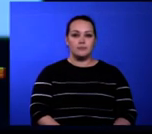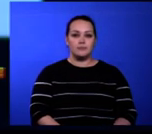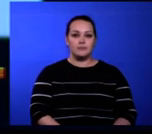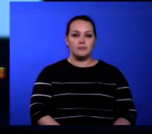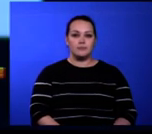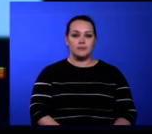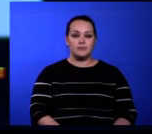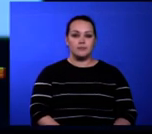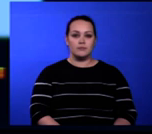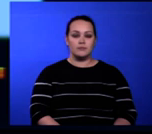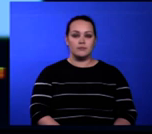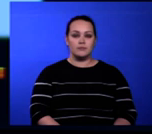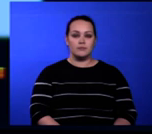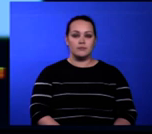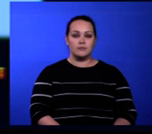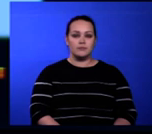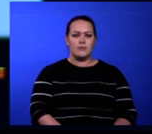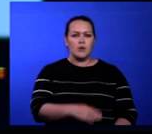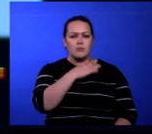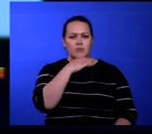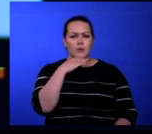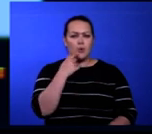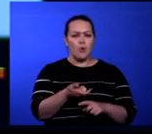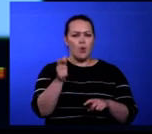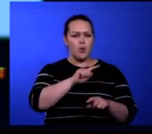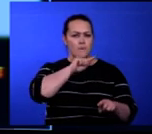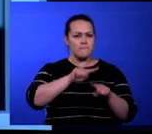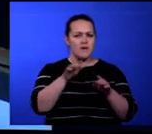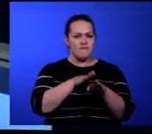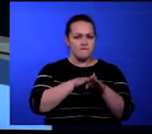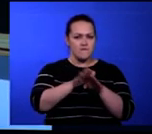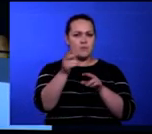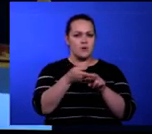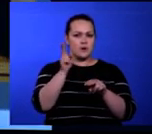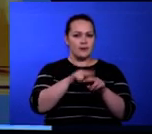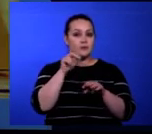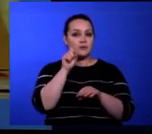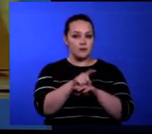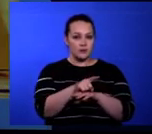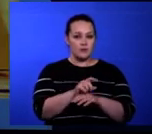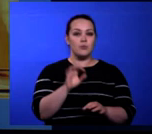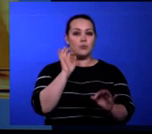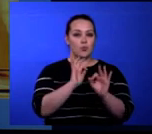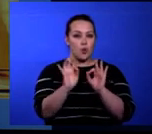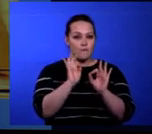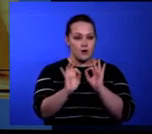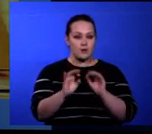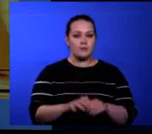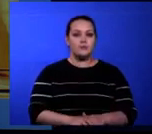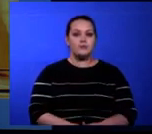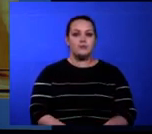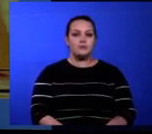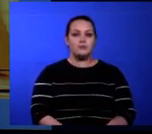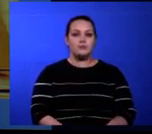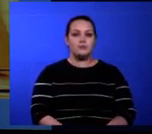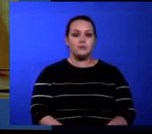Уверена, что многие из вас очень быстро справились с этим заданием. Проверим. Итак, у нас были